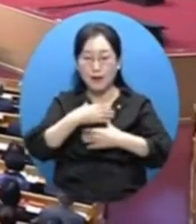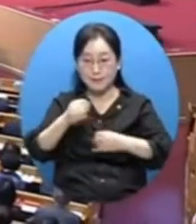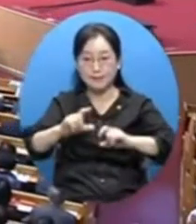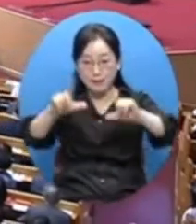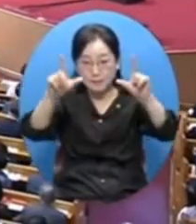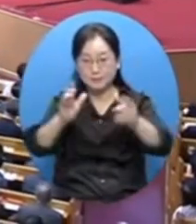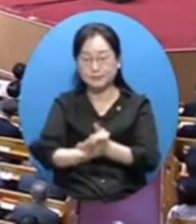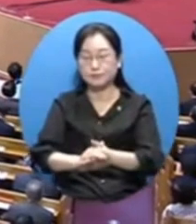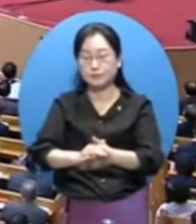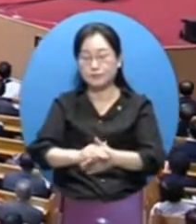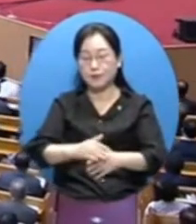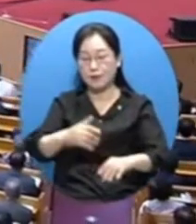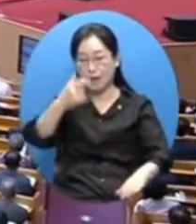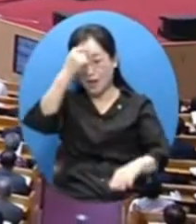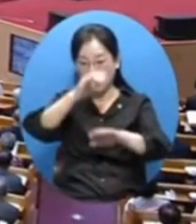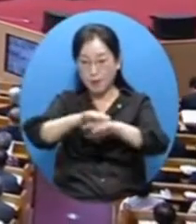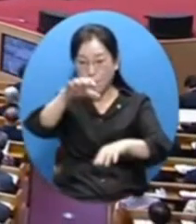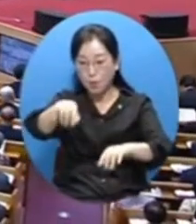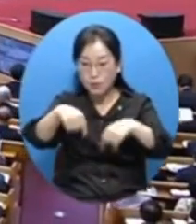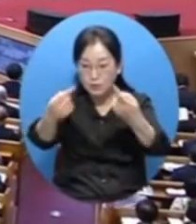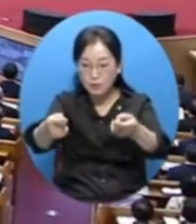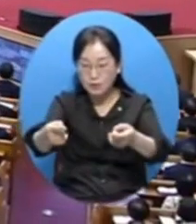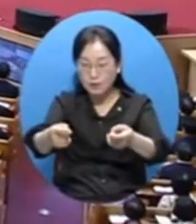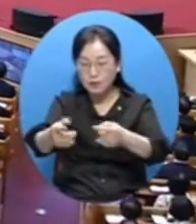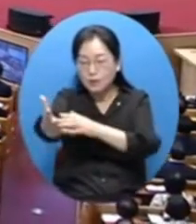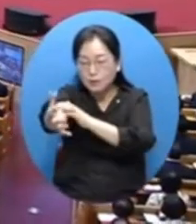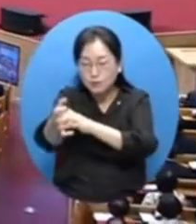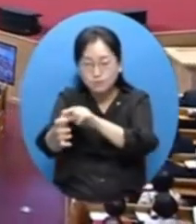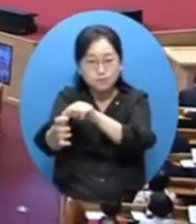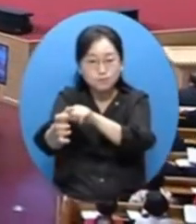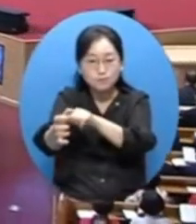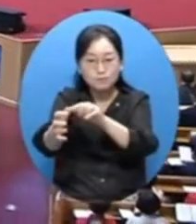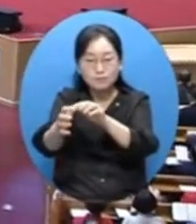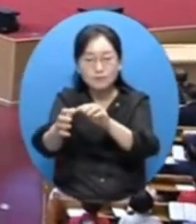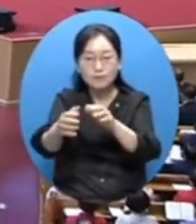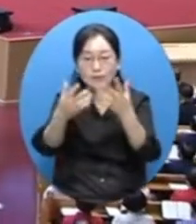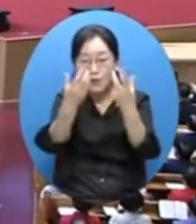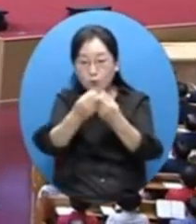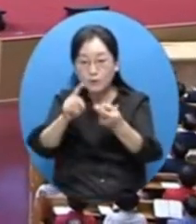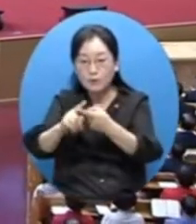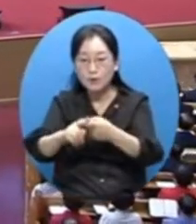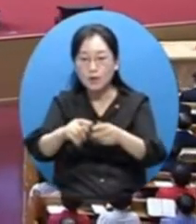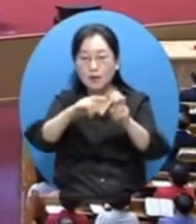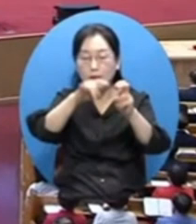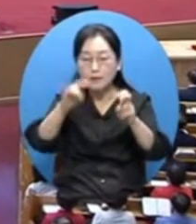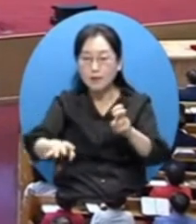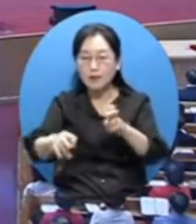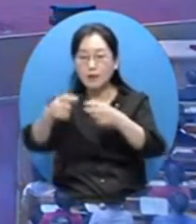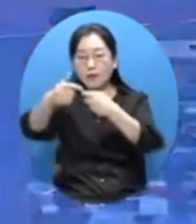손 마른 사람을 고치는 기사가 마태, 마가, 누가 복음